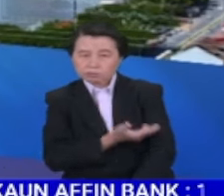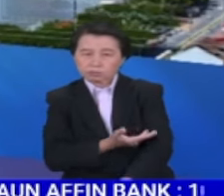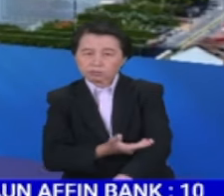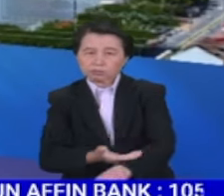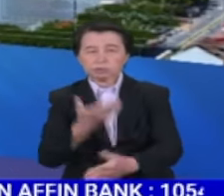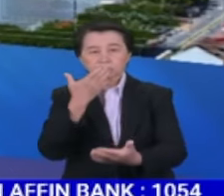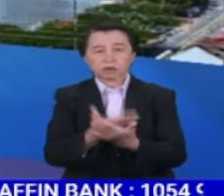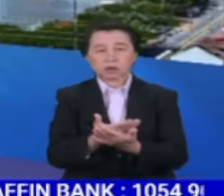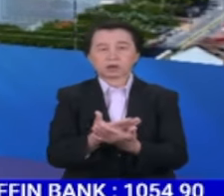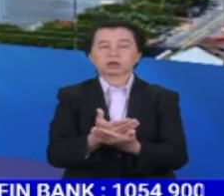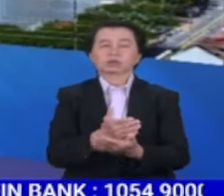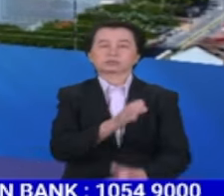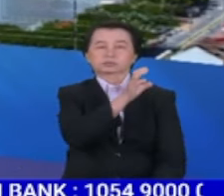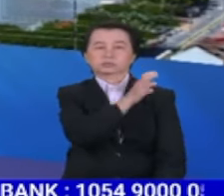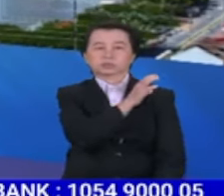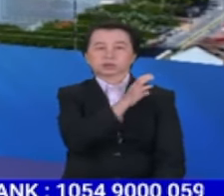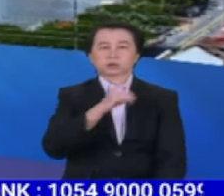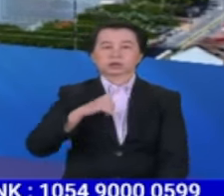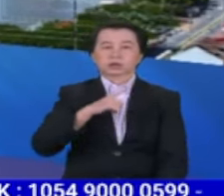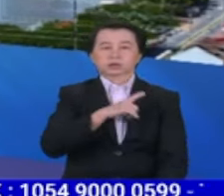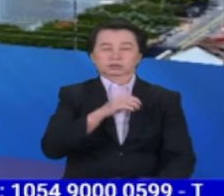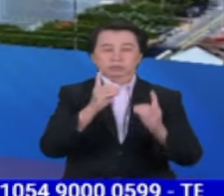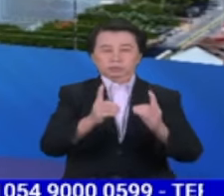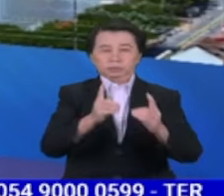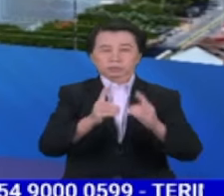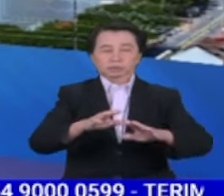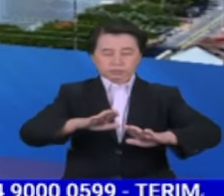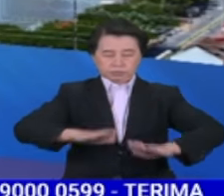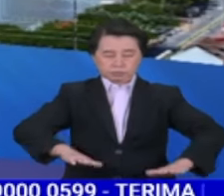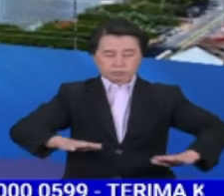yang baik ke arah itu pengurusi lembaga utama